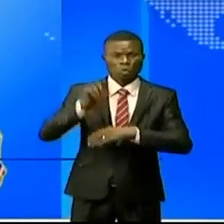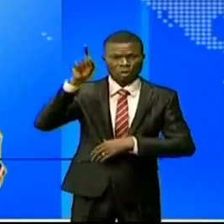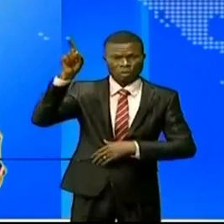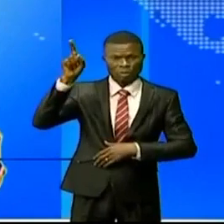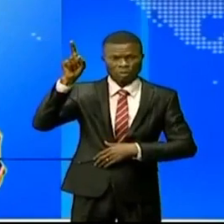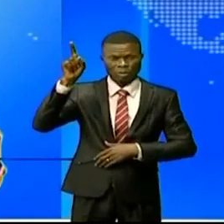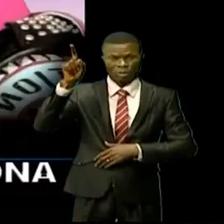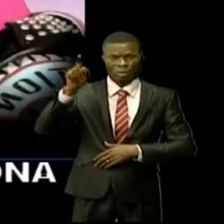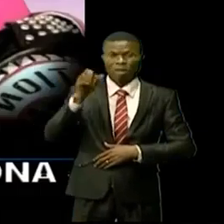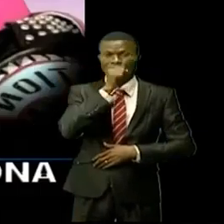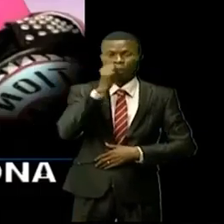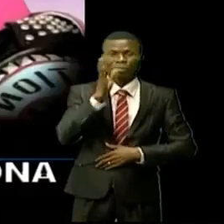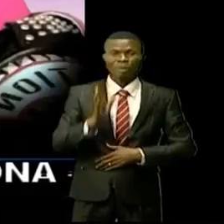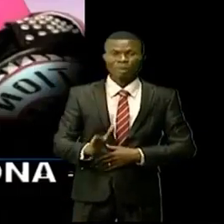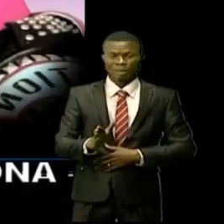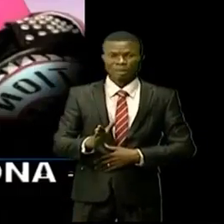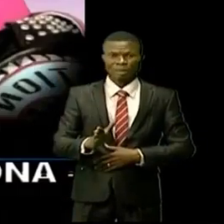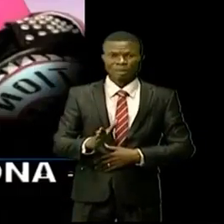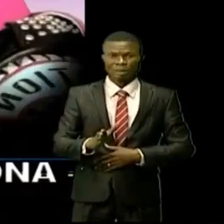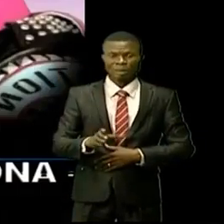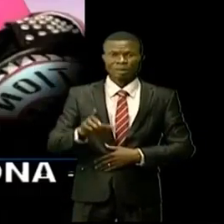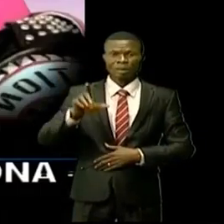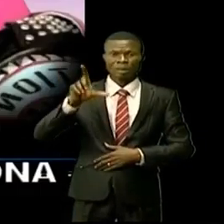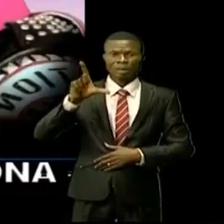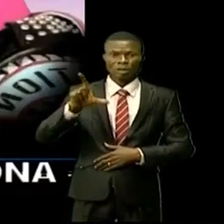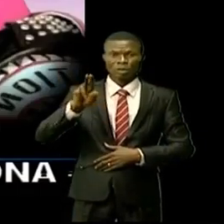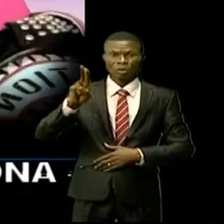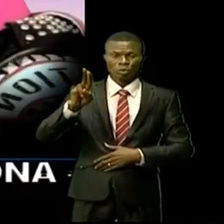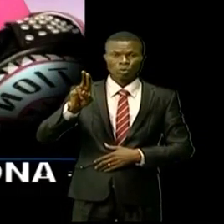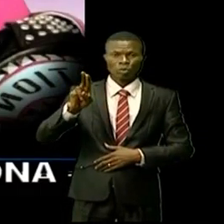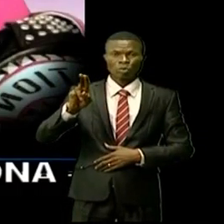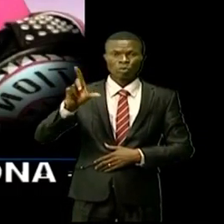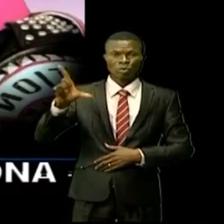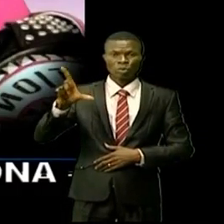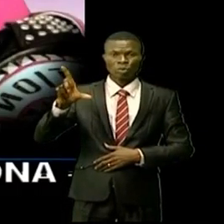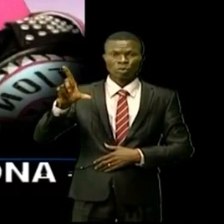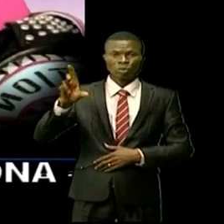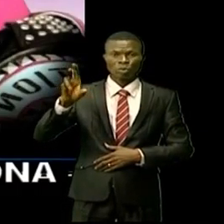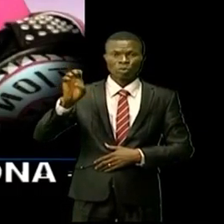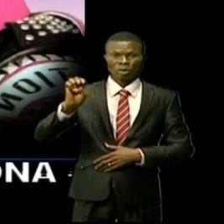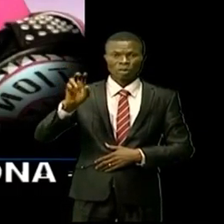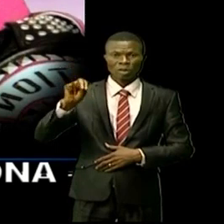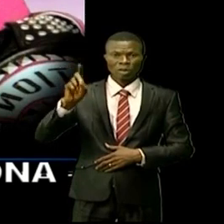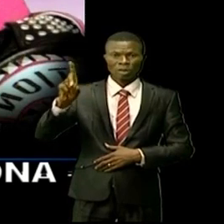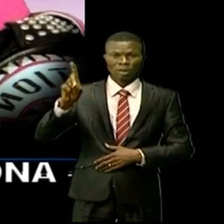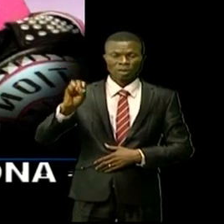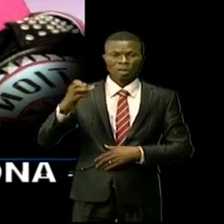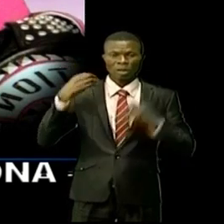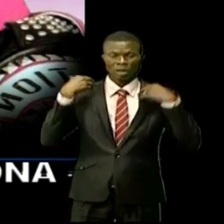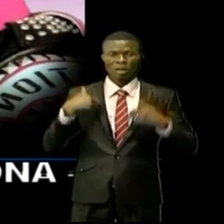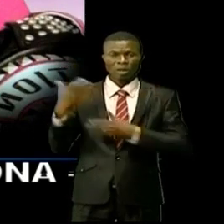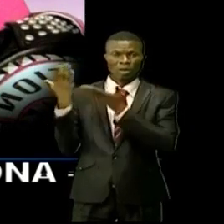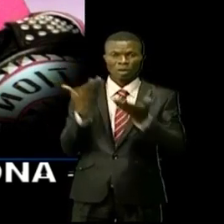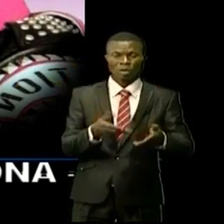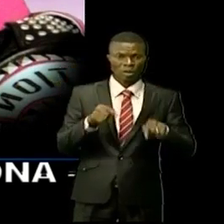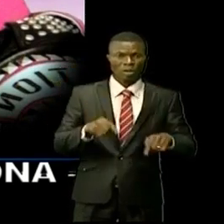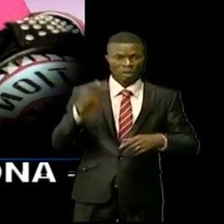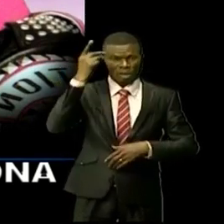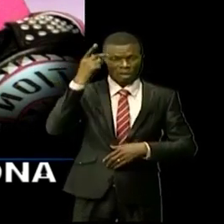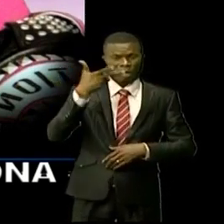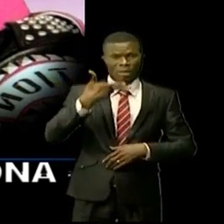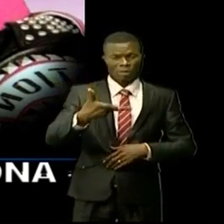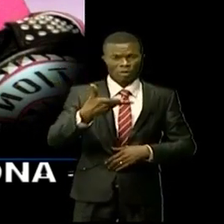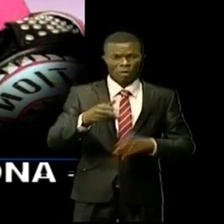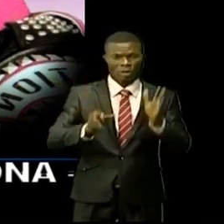de l'artiste musicien Lulendo Matumona alias Defao, dont la dépouille mortelle est arrivée à Kinshasa le